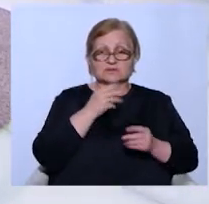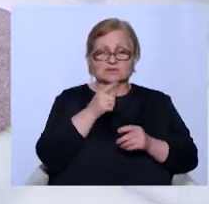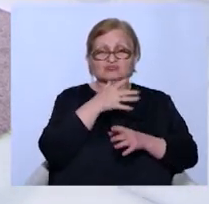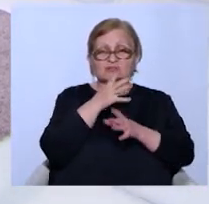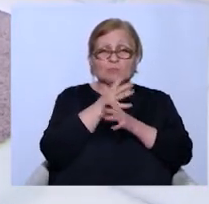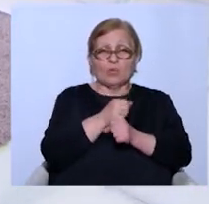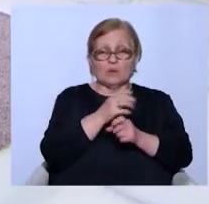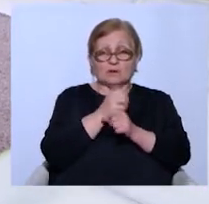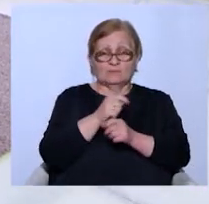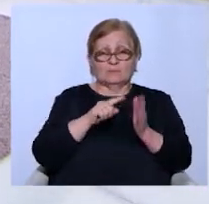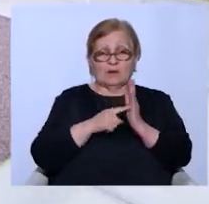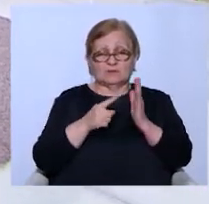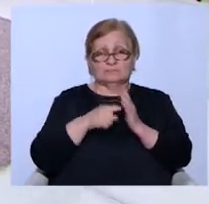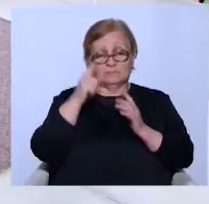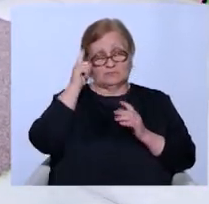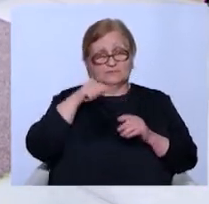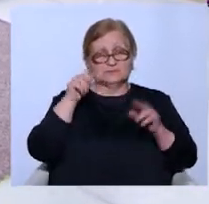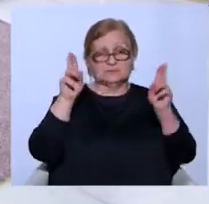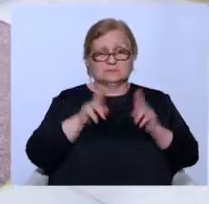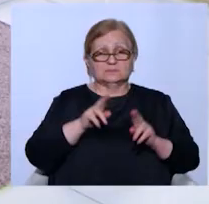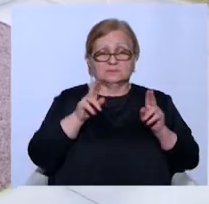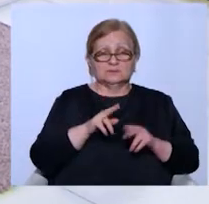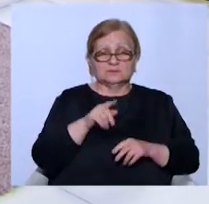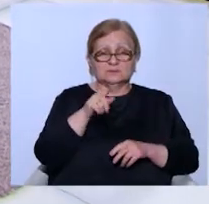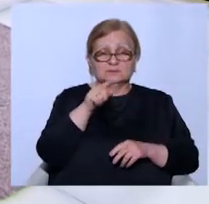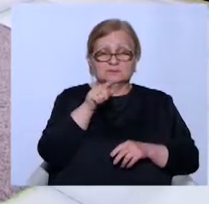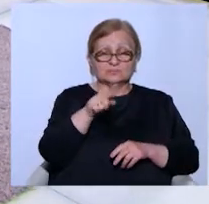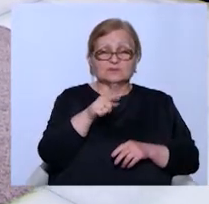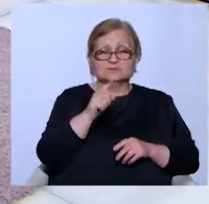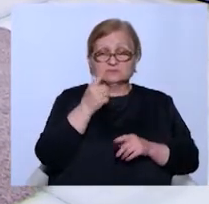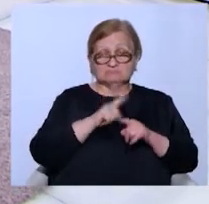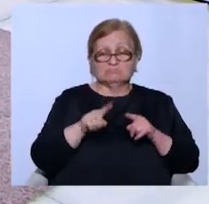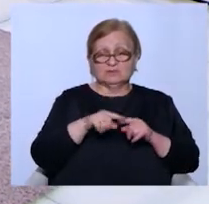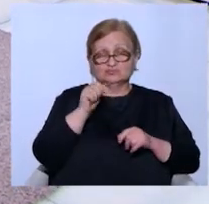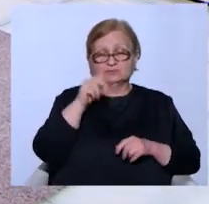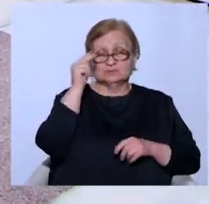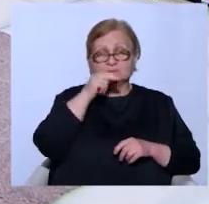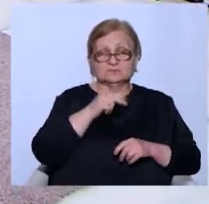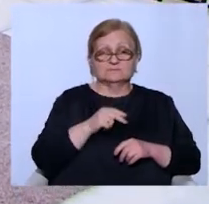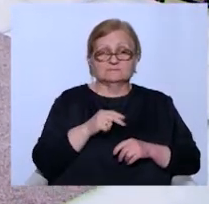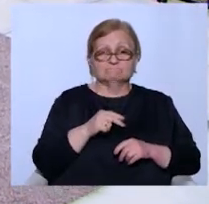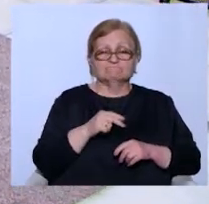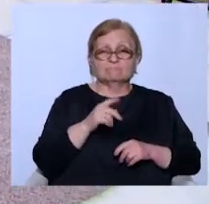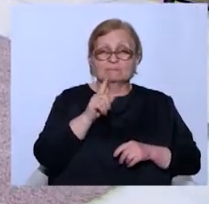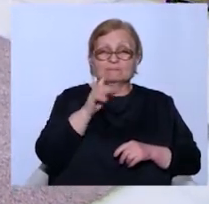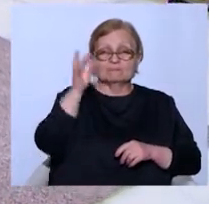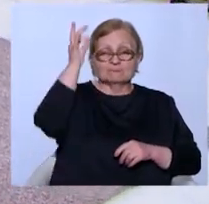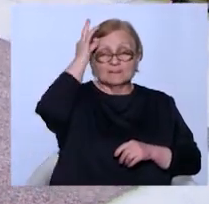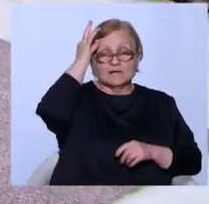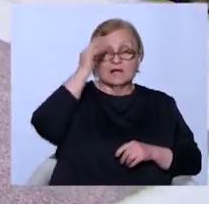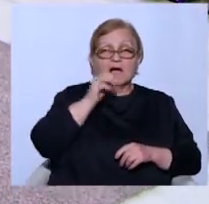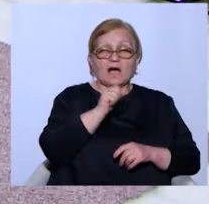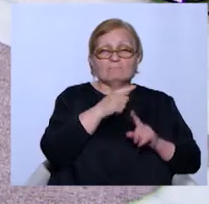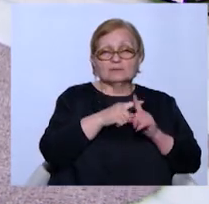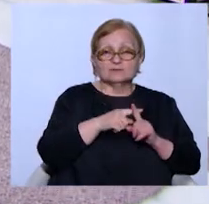შემოკლებული გამრავლების ფორმულები ვიცით, რომელიც სწავლას თქვენს ერთ დღეში შეგიძლიათ. მოდით კიდევ ერთხელ გავიხსენოთ a + b